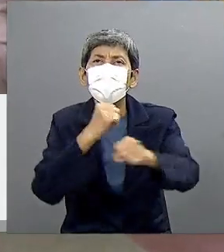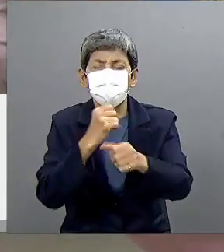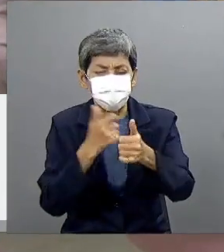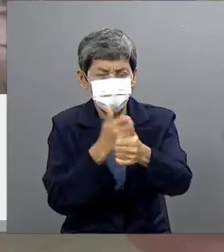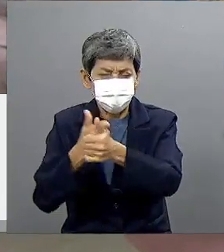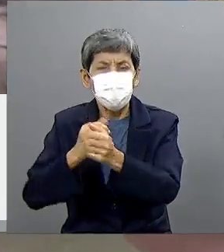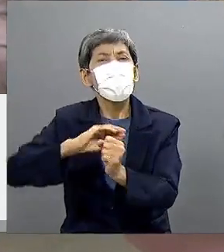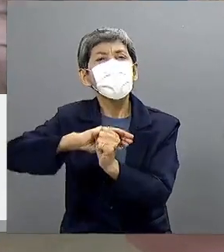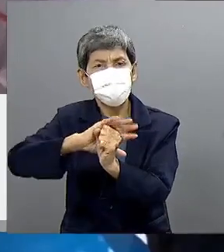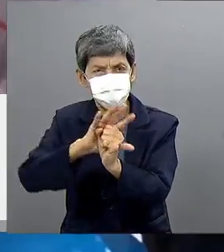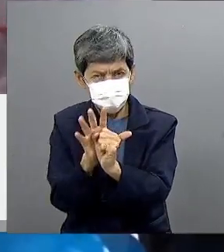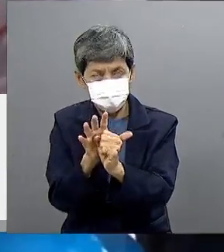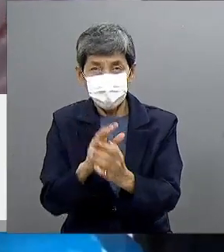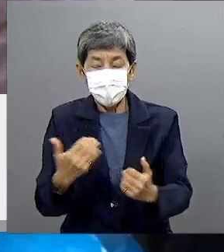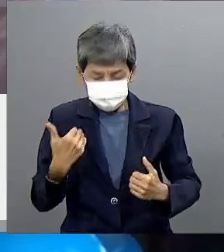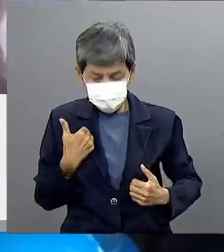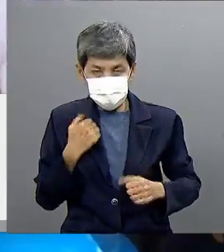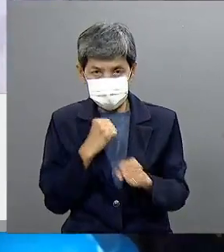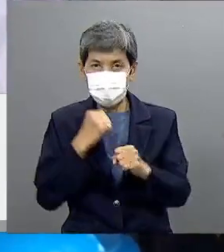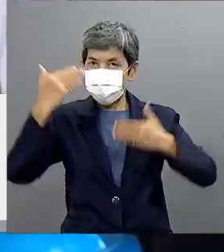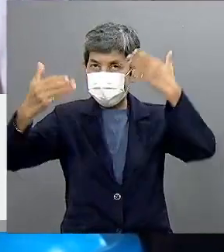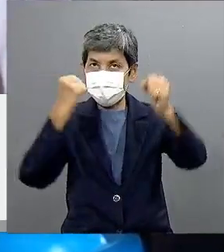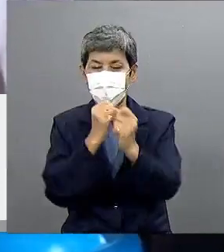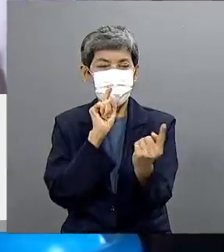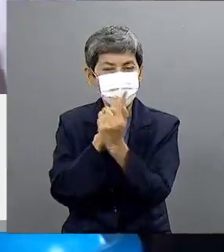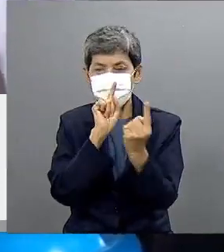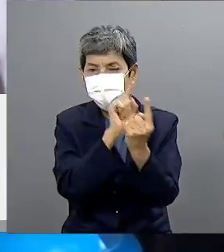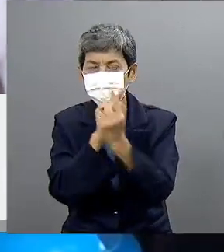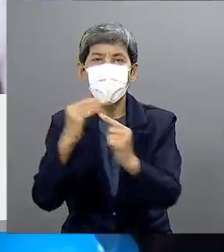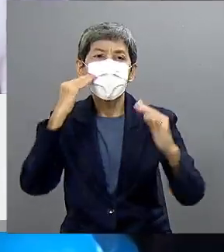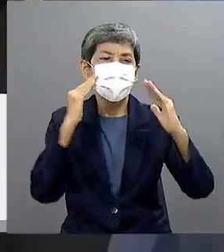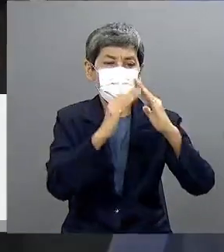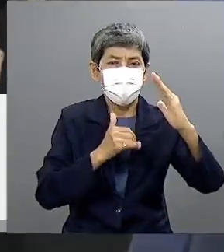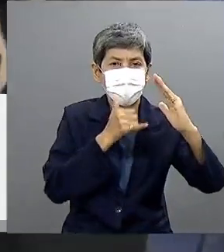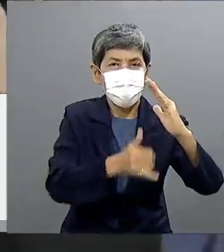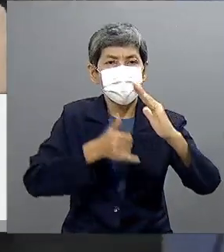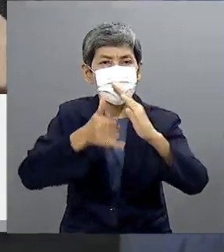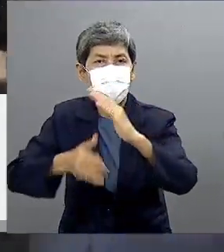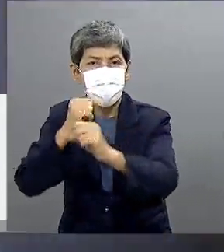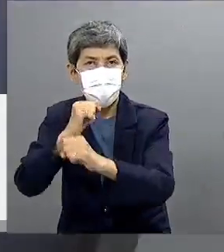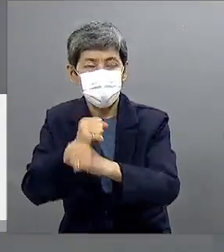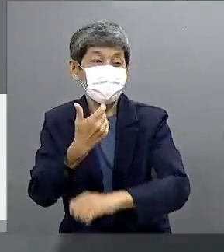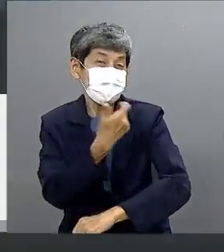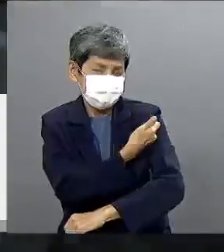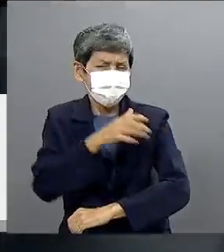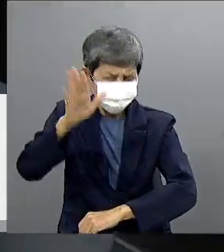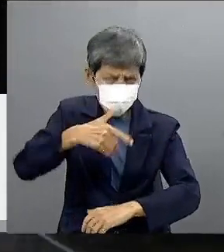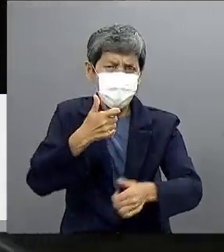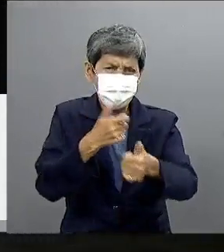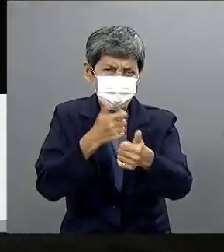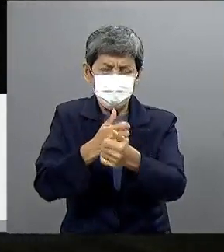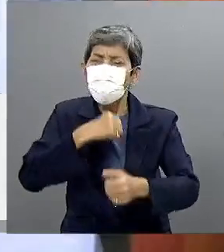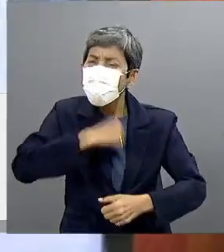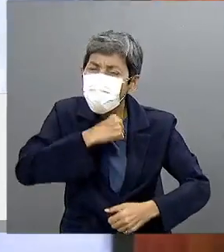-19 ก็มีการจัดกิจกรรมวอล์กอินเคาะประตูบ้านชวนคนฉีดวัคซีนค่ะเพราะว่าขณะนี้ยังมีกลุ่มผู้สูงอายุและผู้